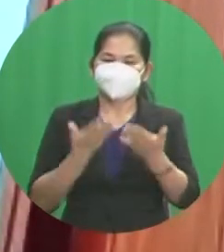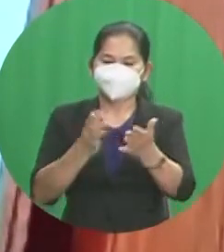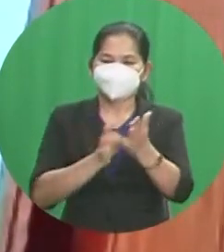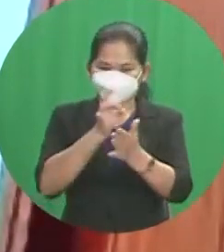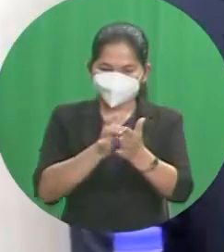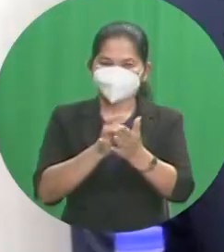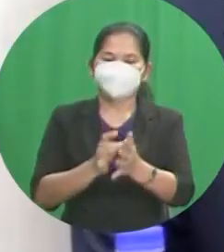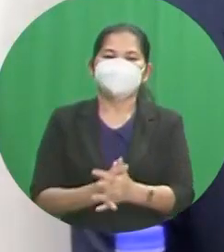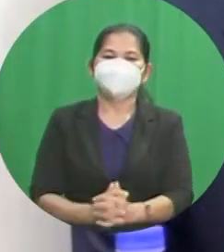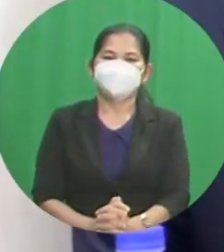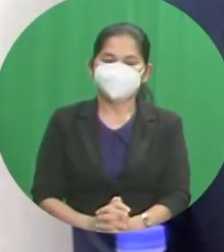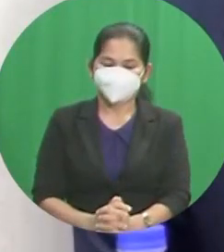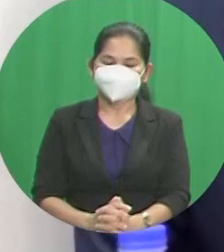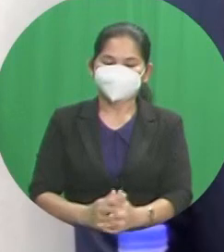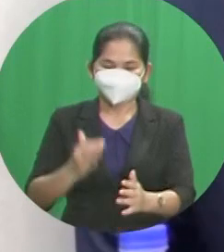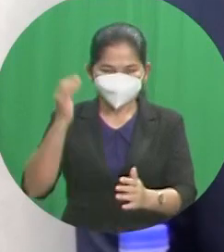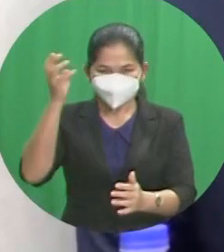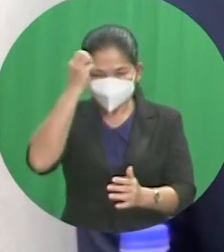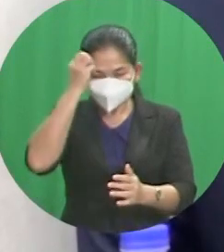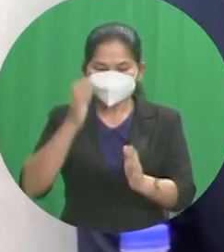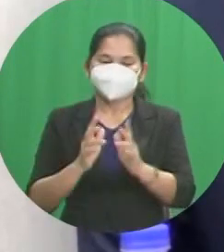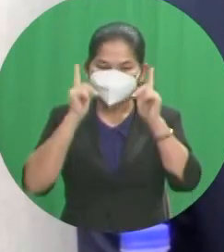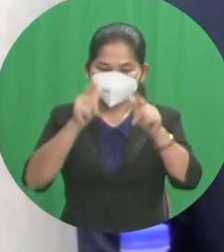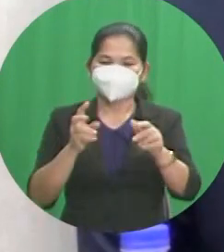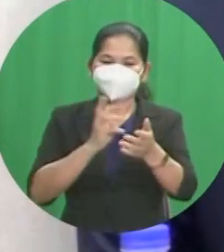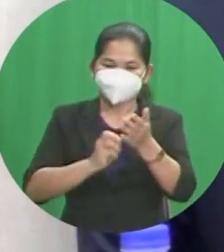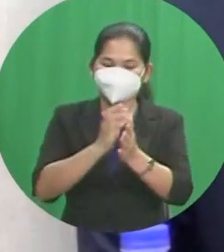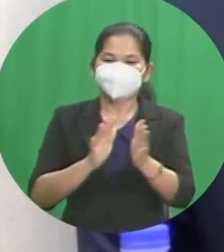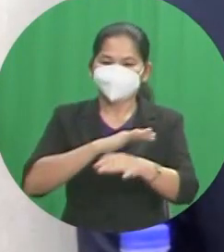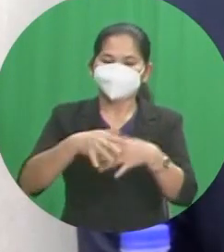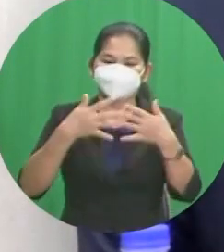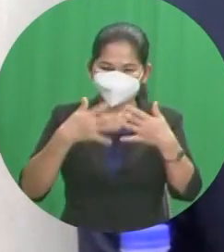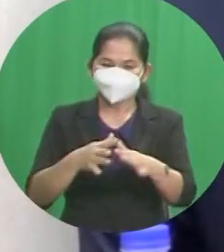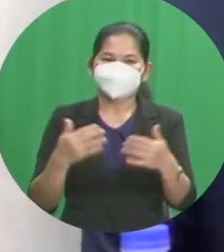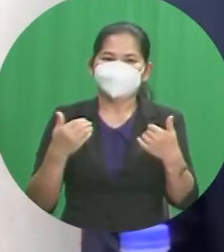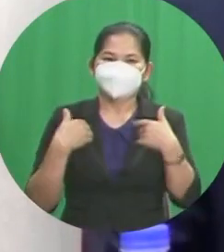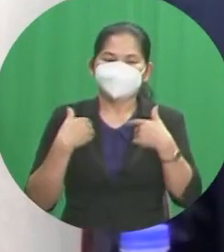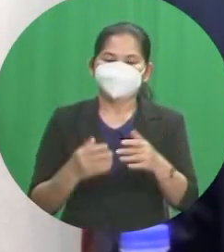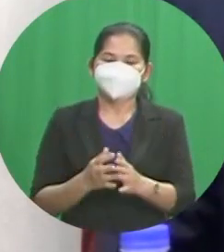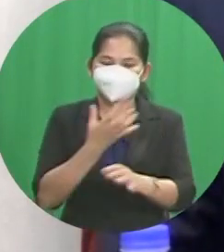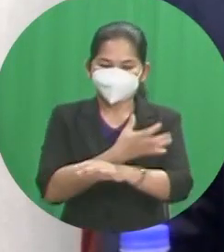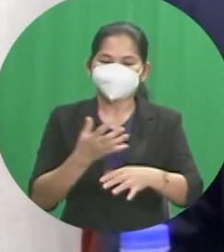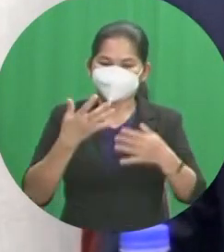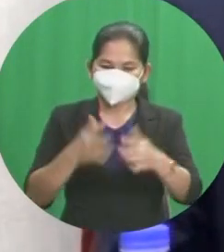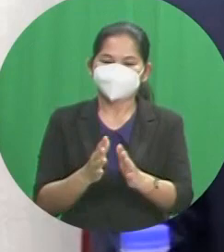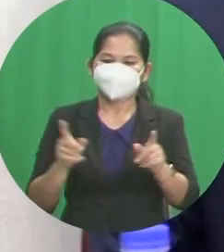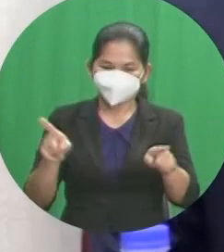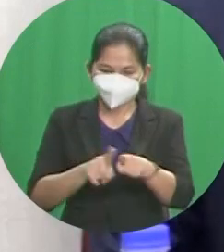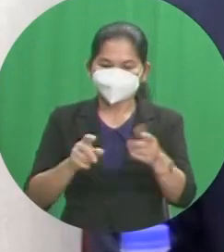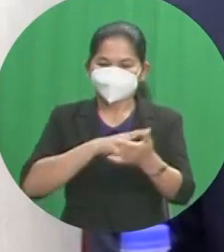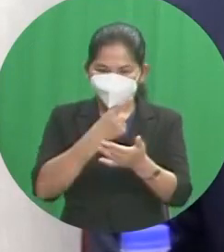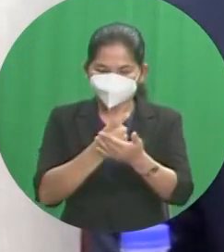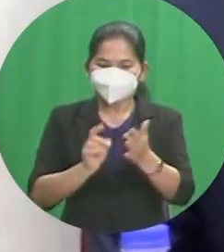ជាជនយើងឆ្លលើស្មារតីនេះឯកឧត្តមបានអំពាវនាវគ្រប់តួអង្គពាក់ព័ន្ធក្នុងប្រព័ន្ធស្បៀងទាំងអស់ត្រូវចូលរួម